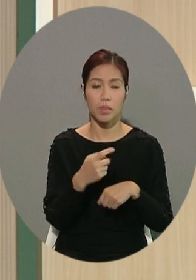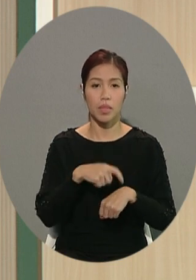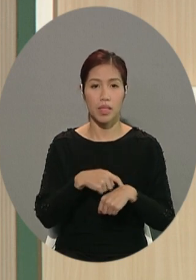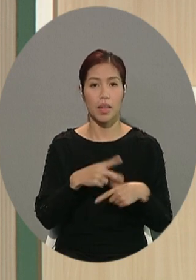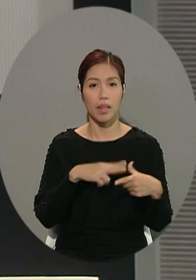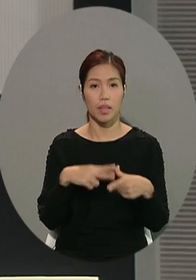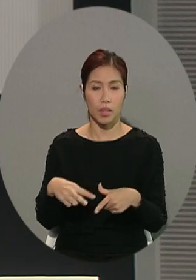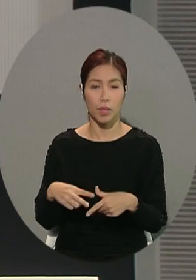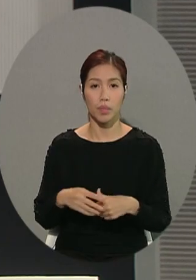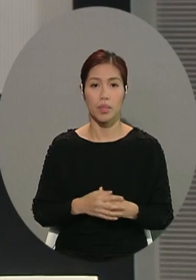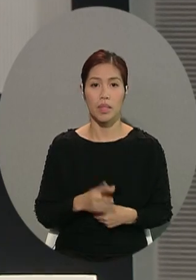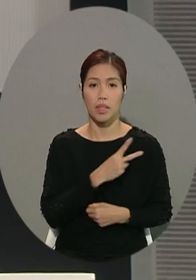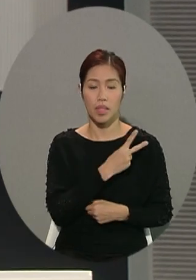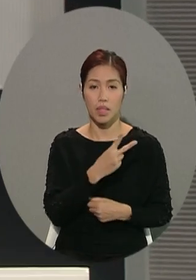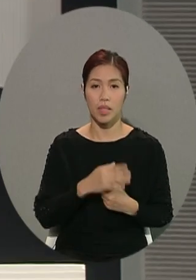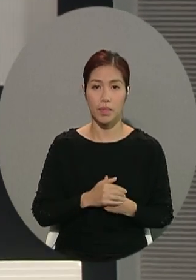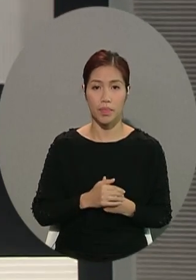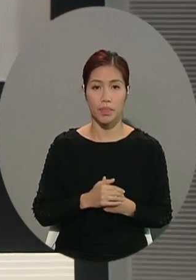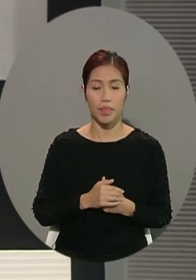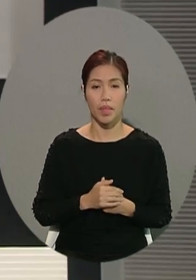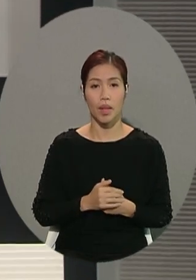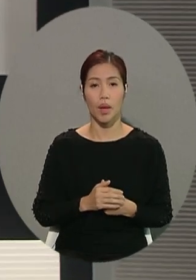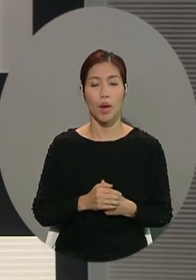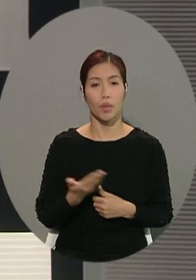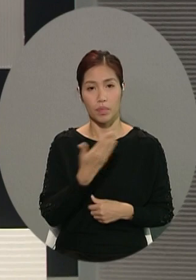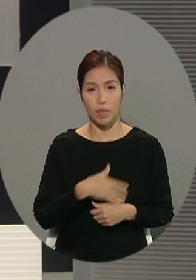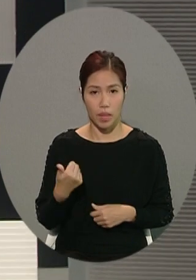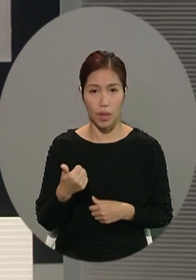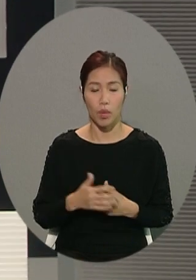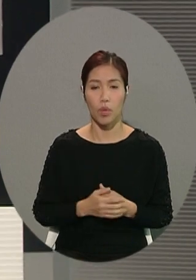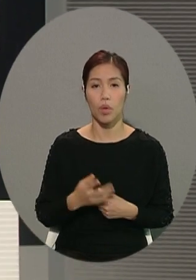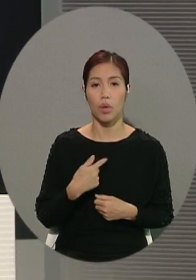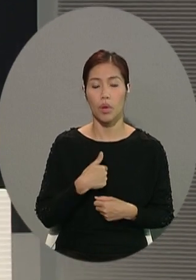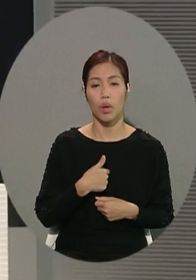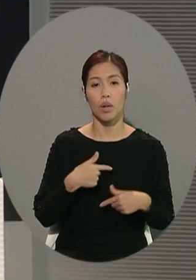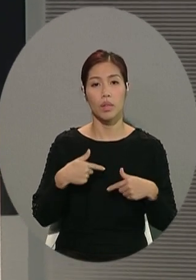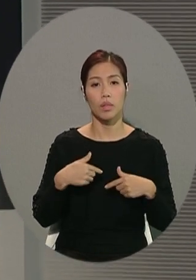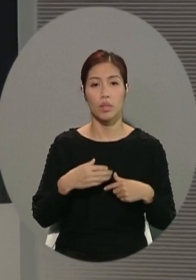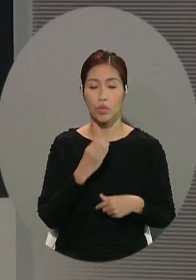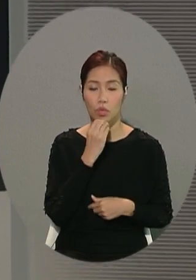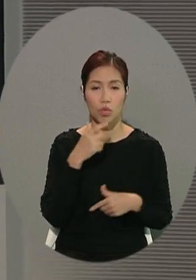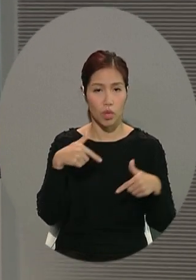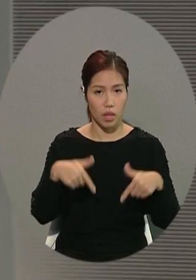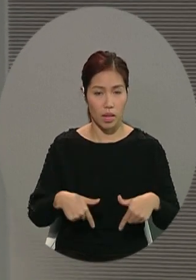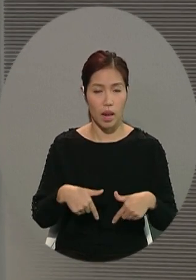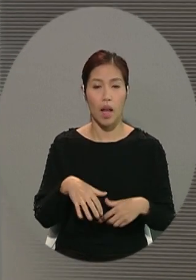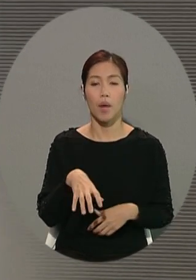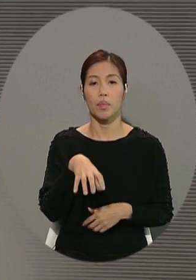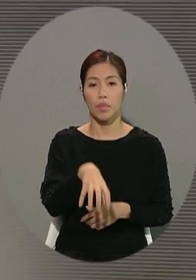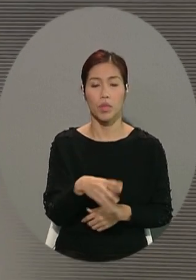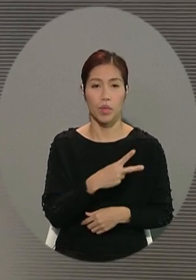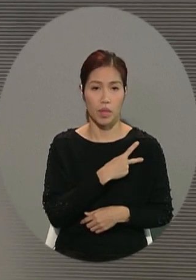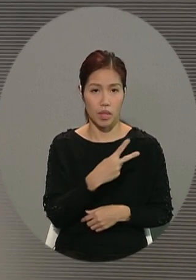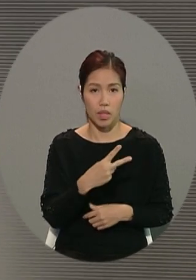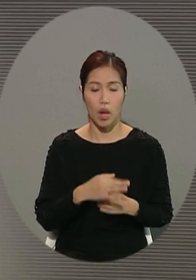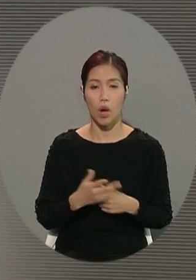永安。 司仪各候选人、各位观众，你们好，我是东涌南选区二号候选人黎永安。我